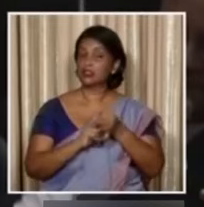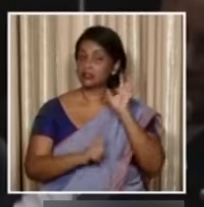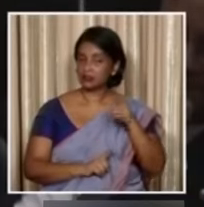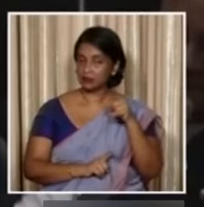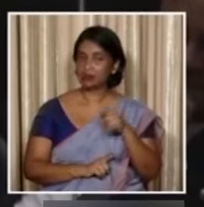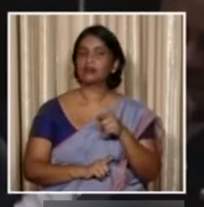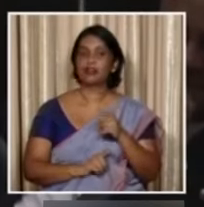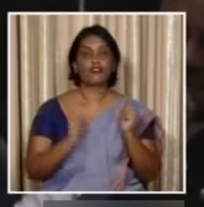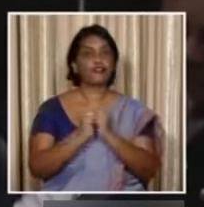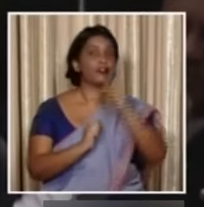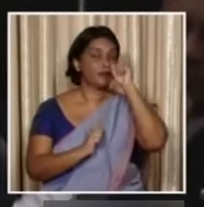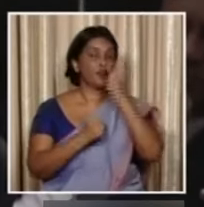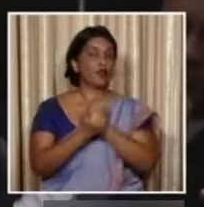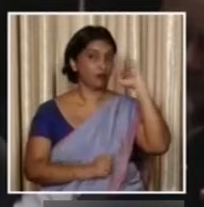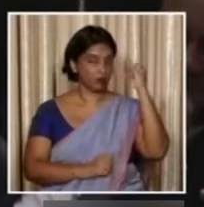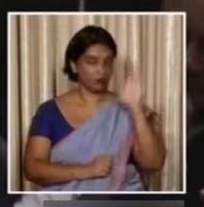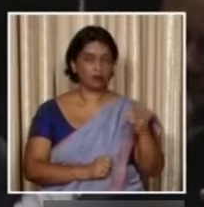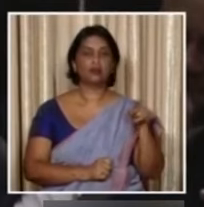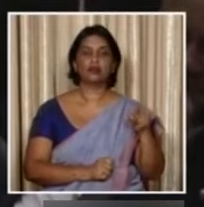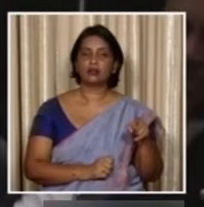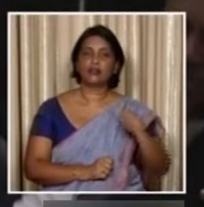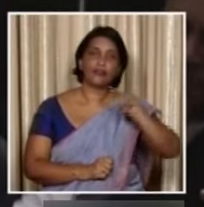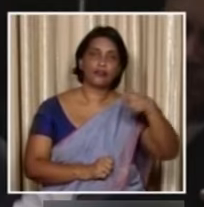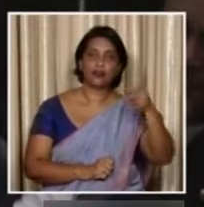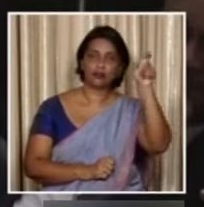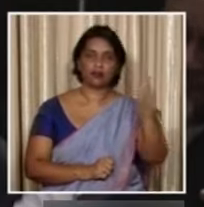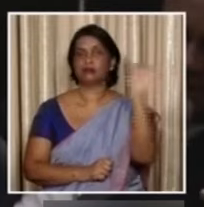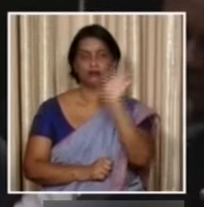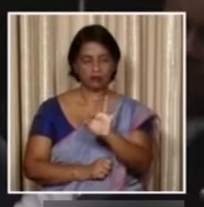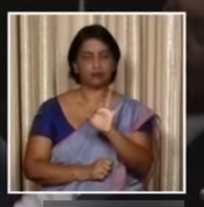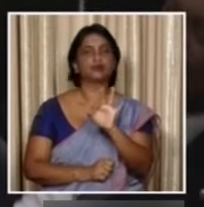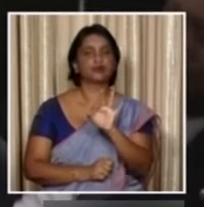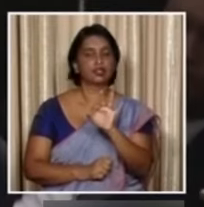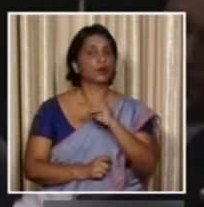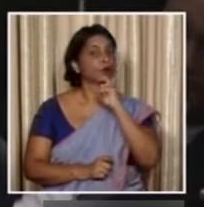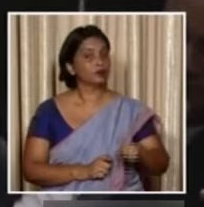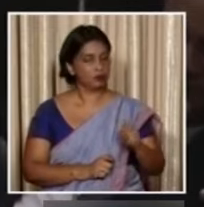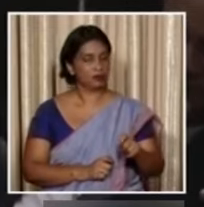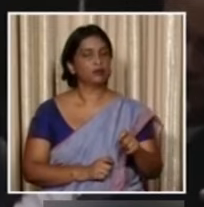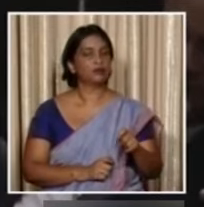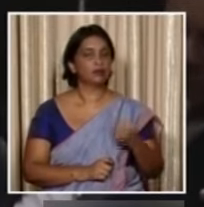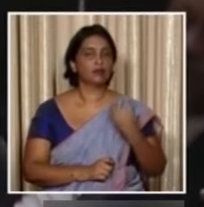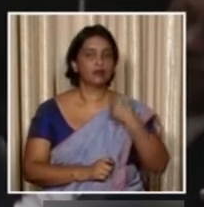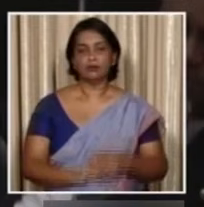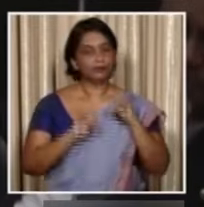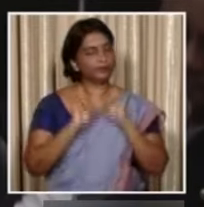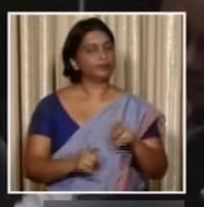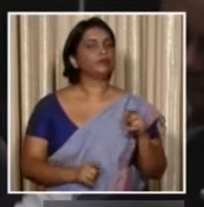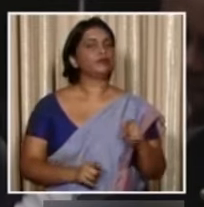විසින් වැඩ බලන පොලිස්පතිවරයා ලෙස වෙන් නායකු පත් කරනු ඇතැයි ශ්‍රේෂ්ඨාධිකරණයට අපේක්ෂා කළ